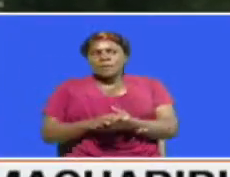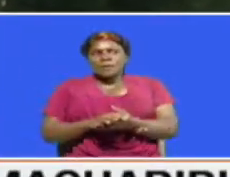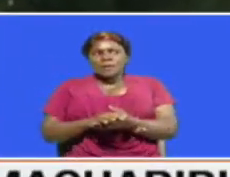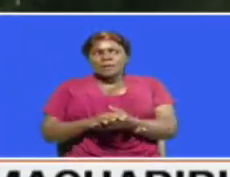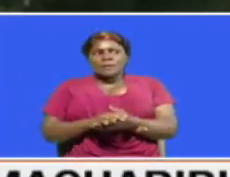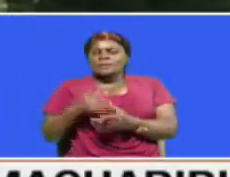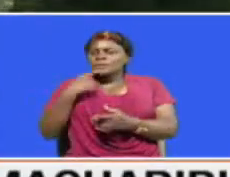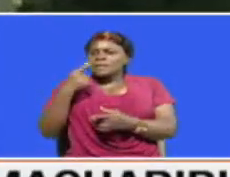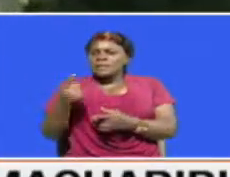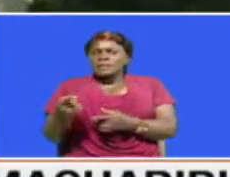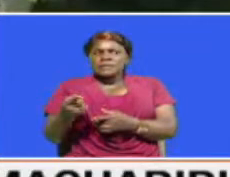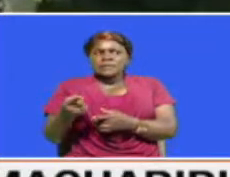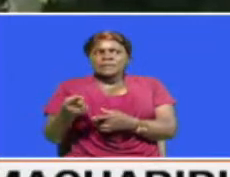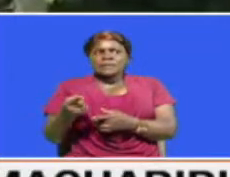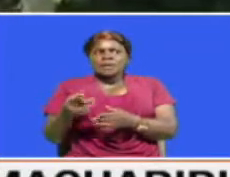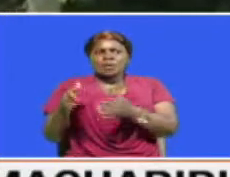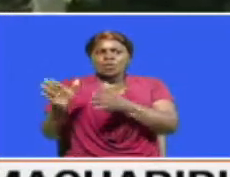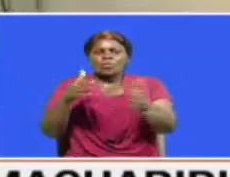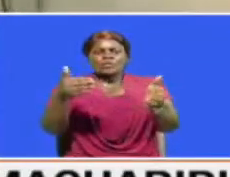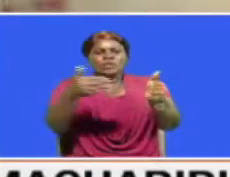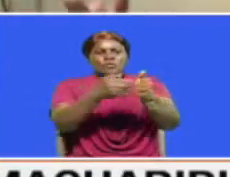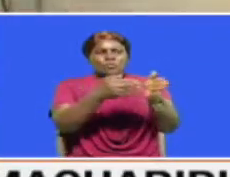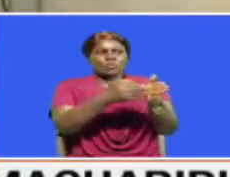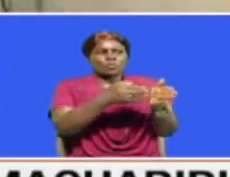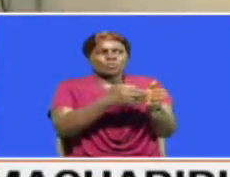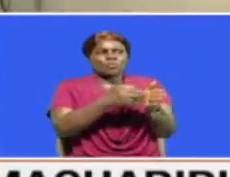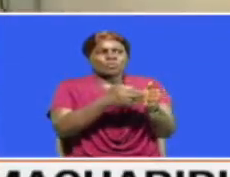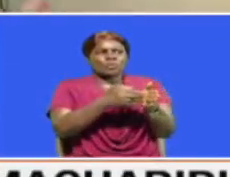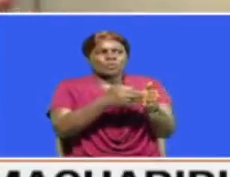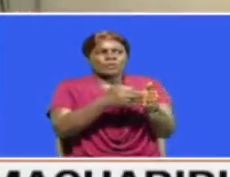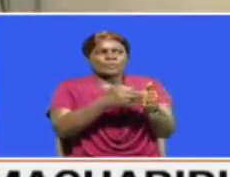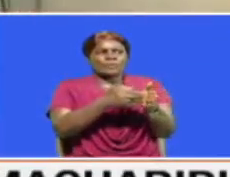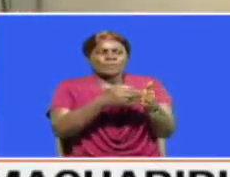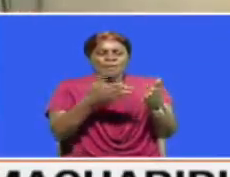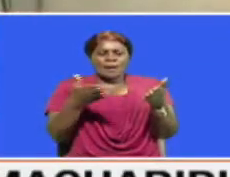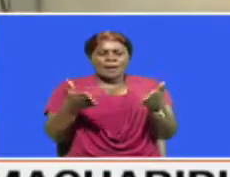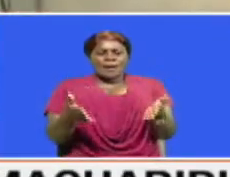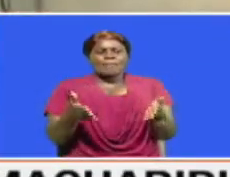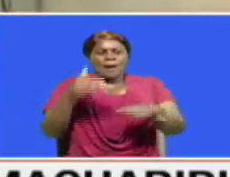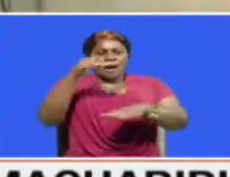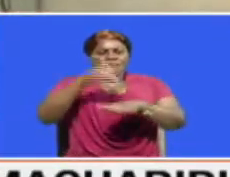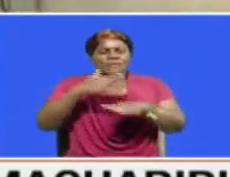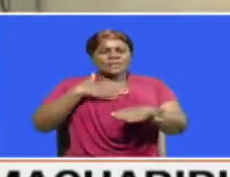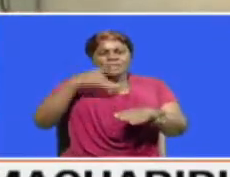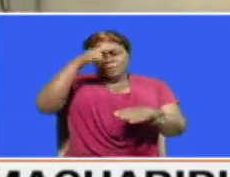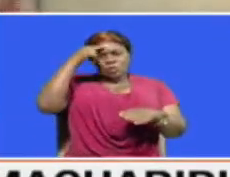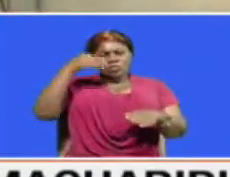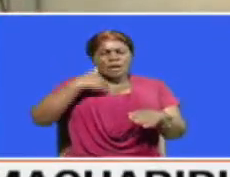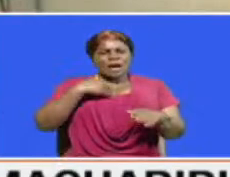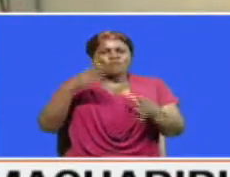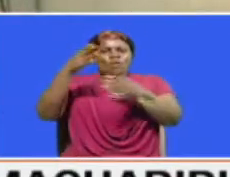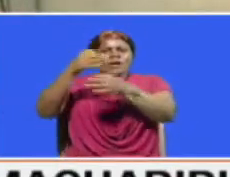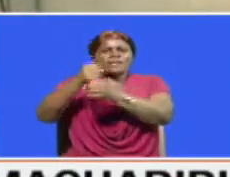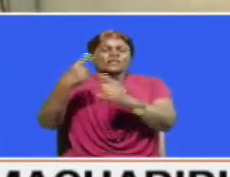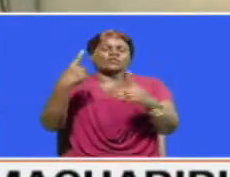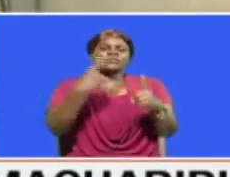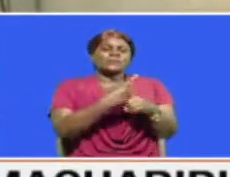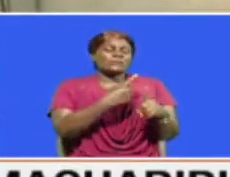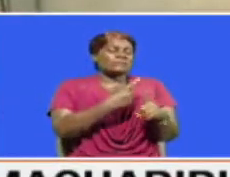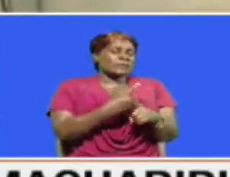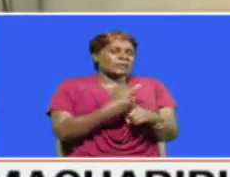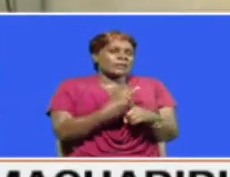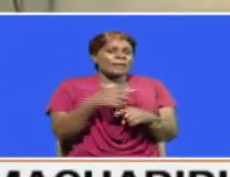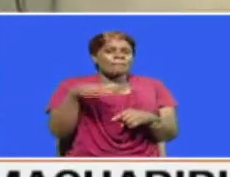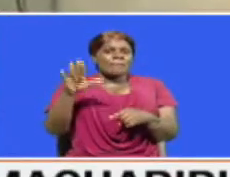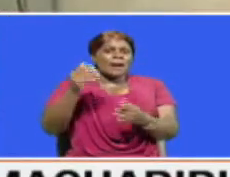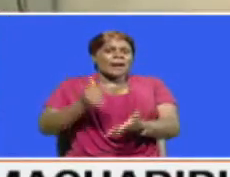Hilo wanasema huwanyima fursa kadhaa. Kutoweko hapo inatuathiri kwa sababu kuna mashirika mbalimbali